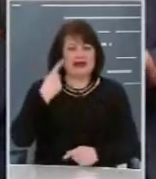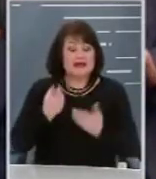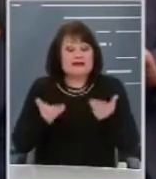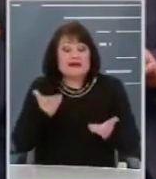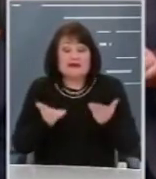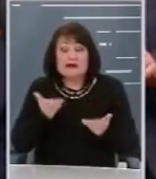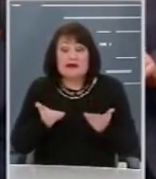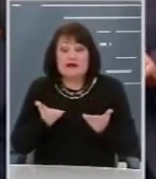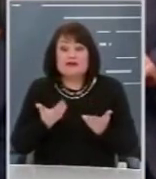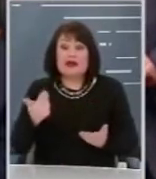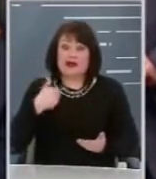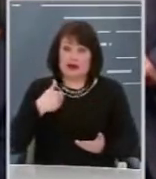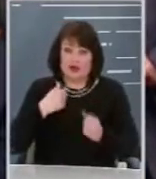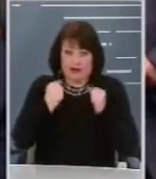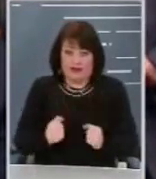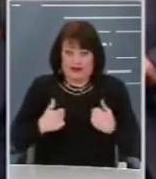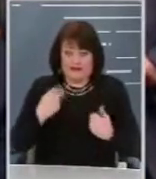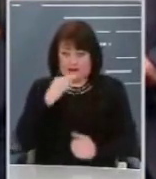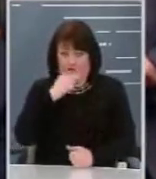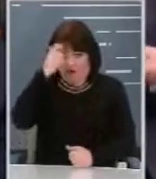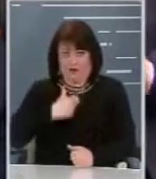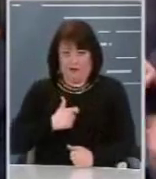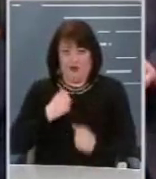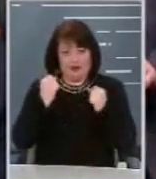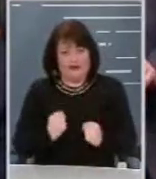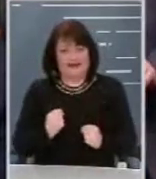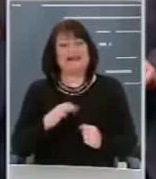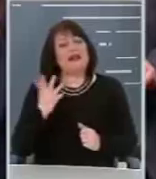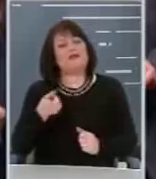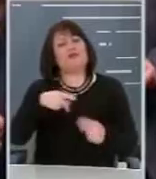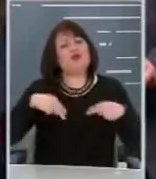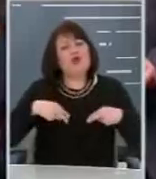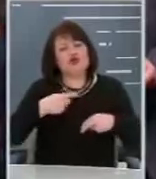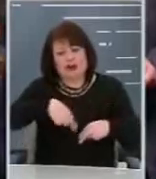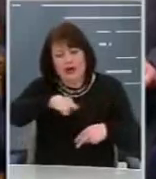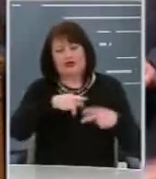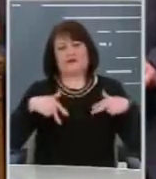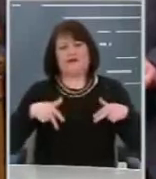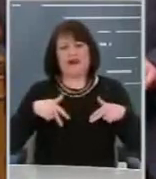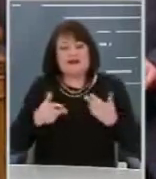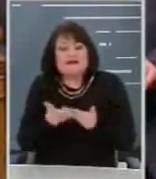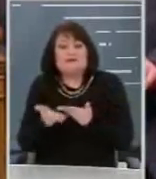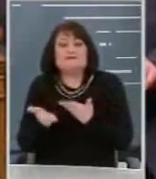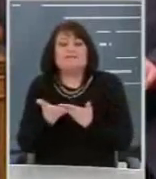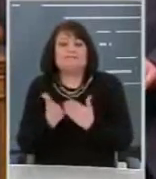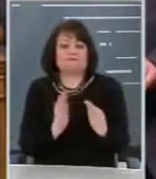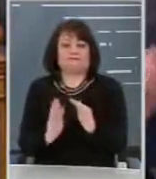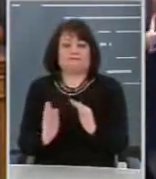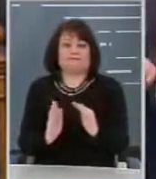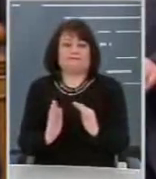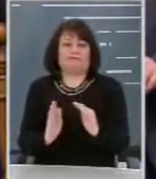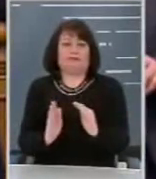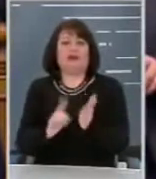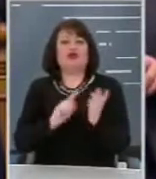συγκρίνετε αν εγώ από τη θέση του Πρωθυπουργού ή οποιοδήποτε μέλος της κυβέρνησης εξυπηρέτησε, ευνόησε,